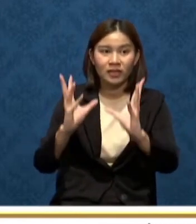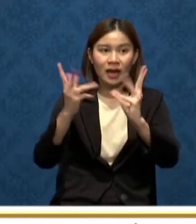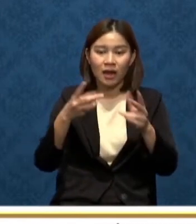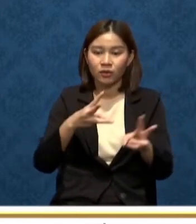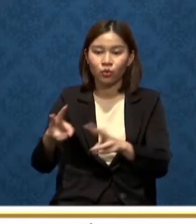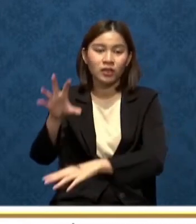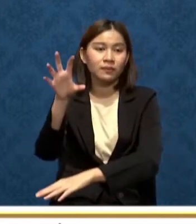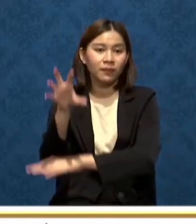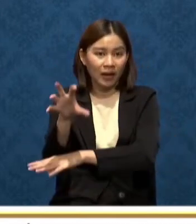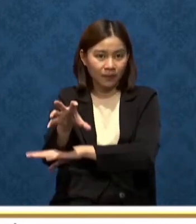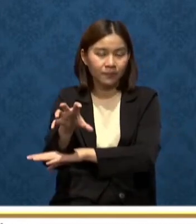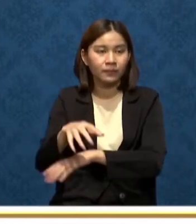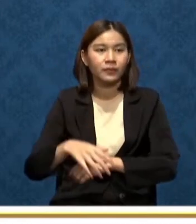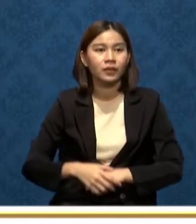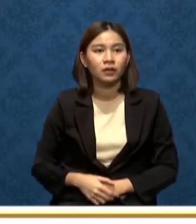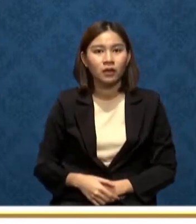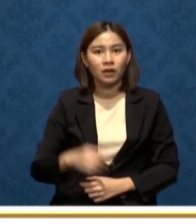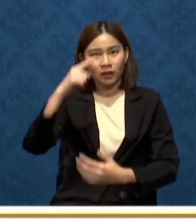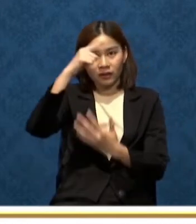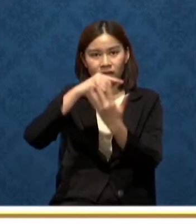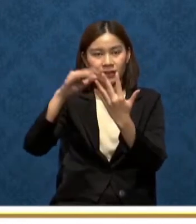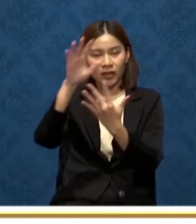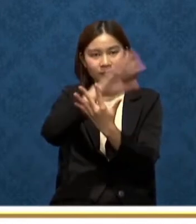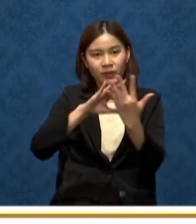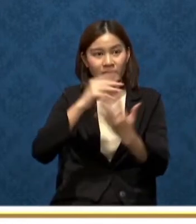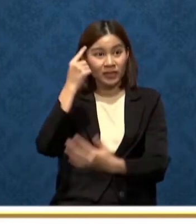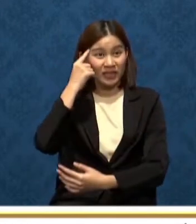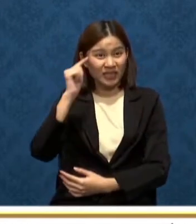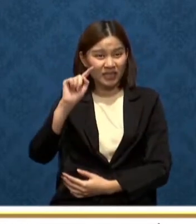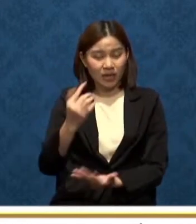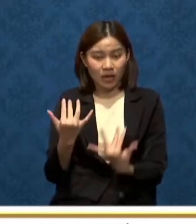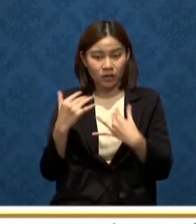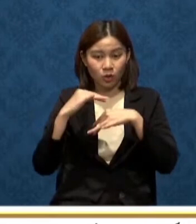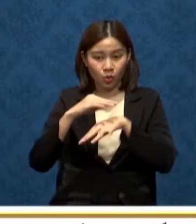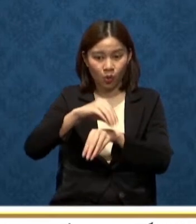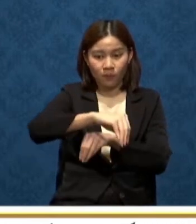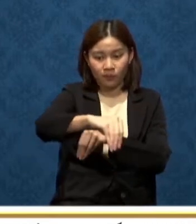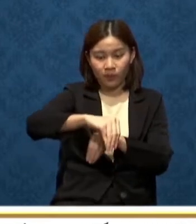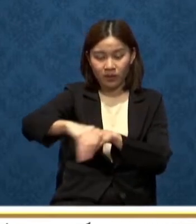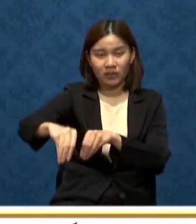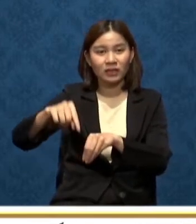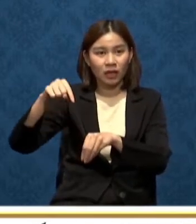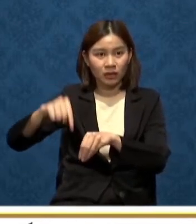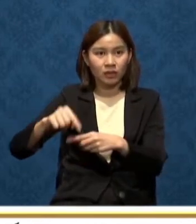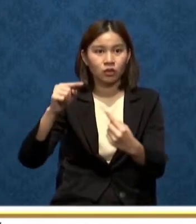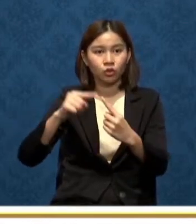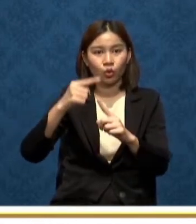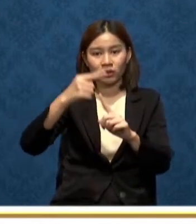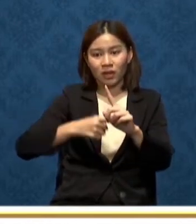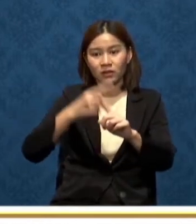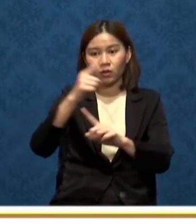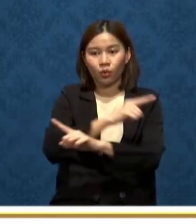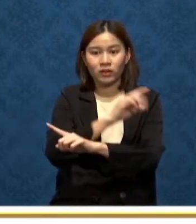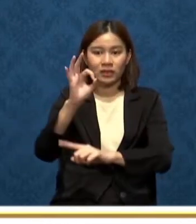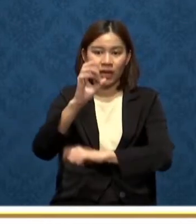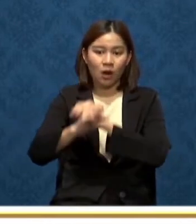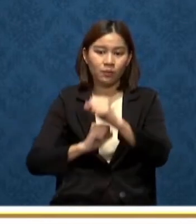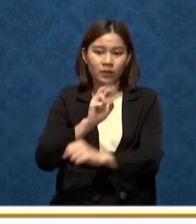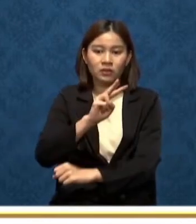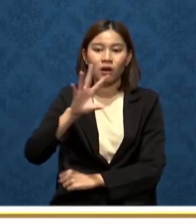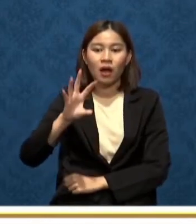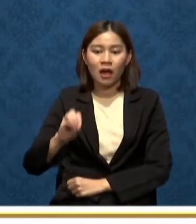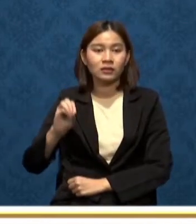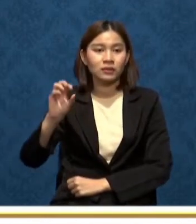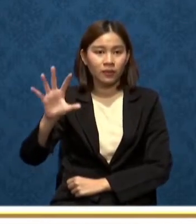บประเทศไนเคยให้เจธนารมวาจะเข้าเครองนับไผ่อนุสัญา